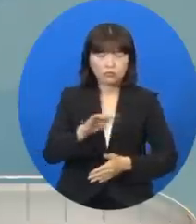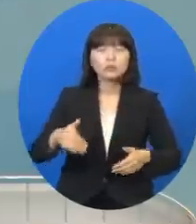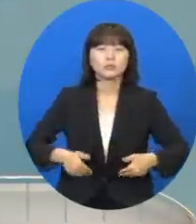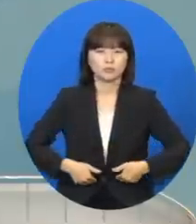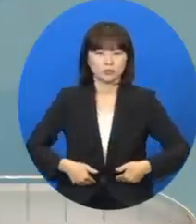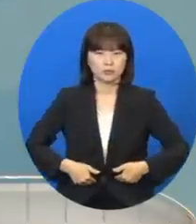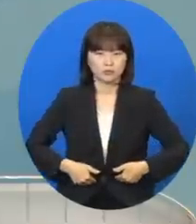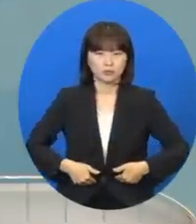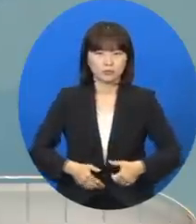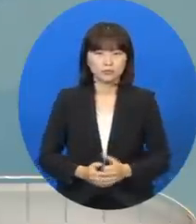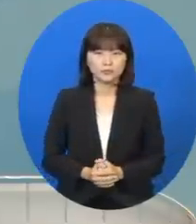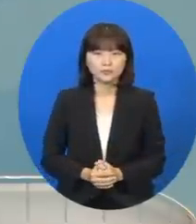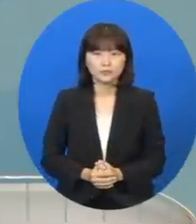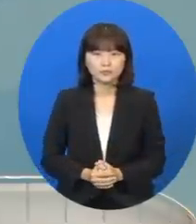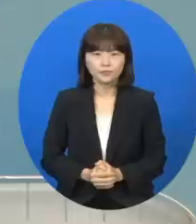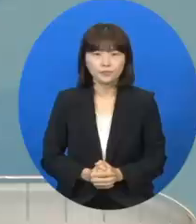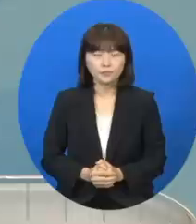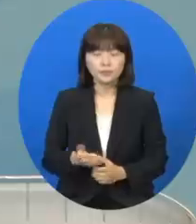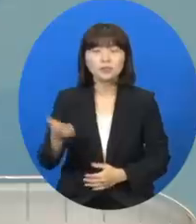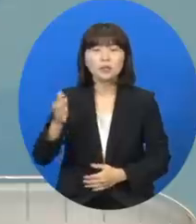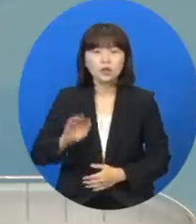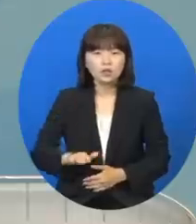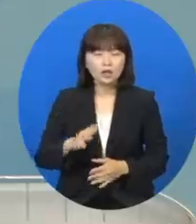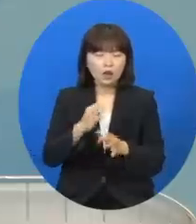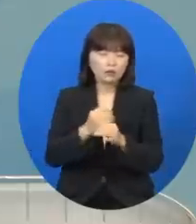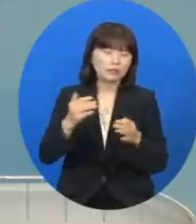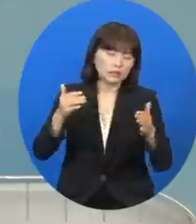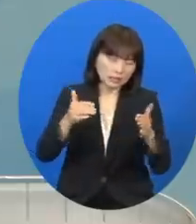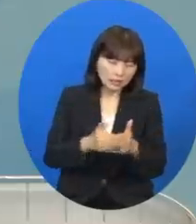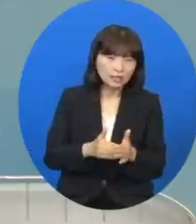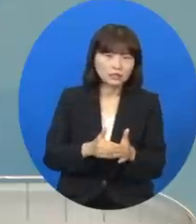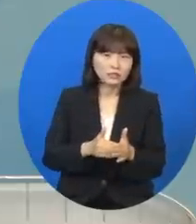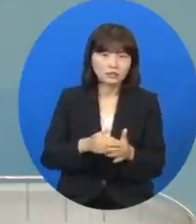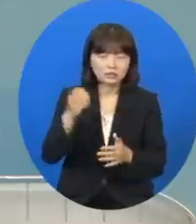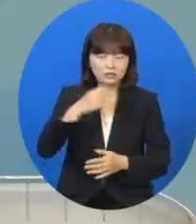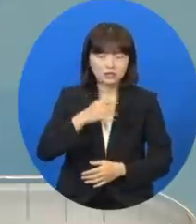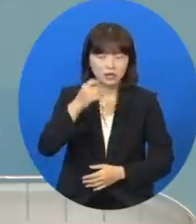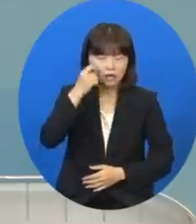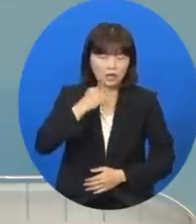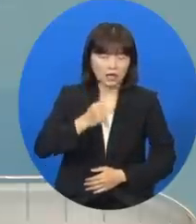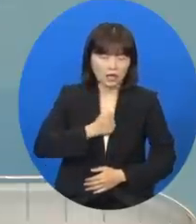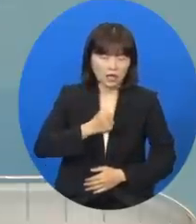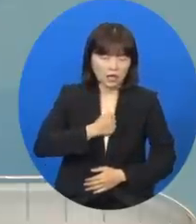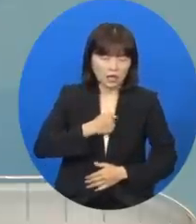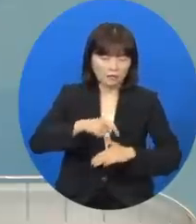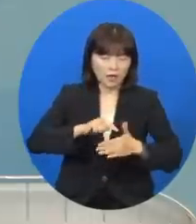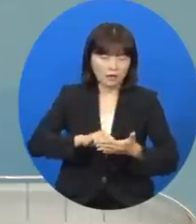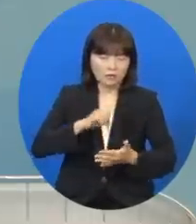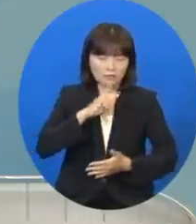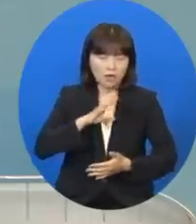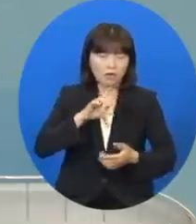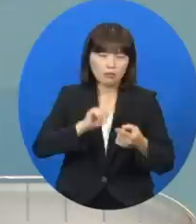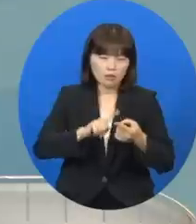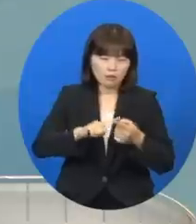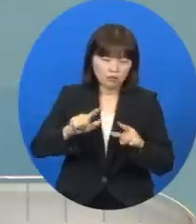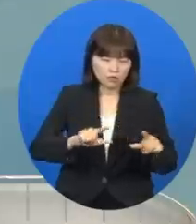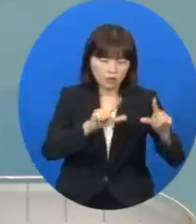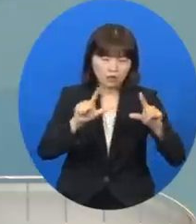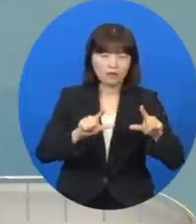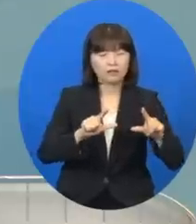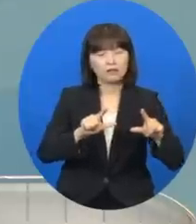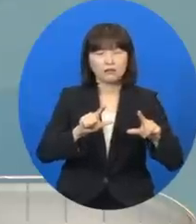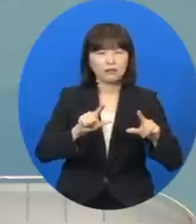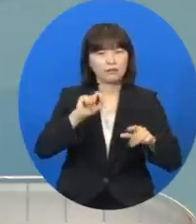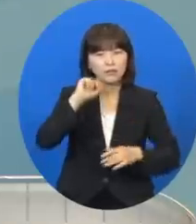필요합니다. 그러나 언제까지나 그냥 애통한 마음만 가지고 지낼 수는 없습니다.